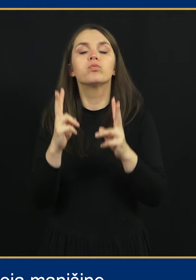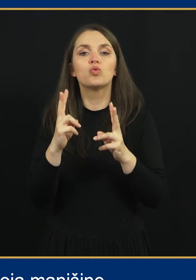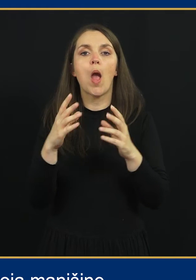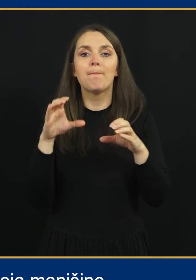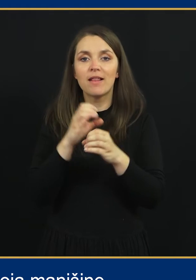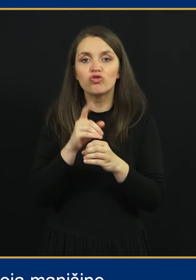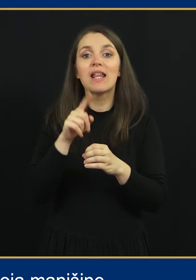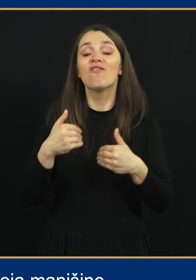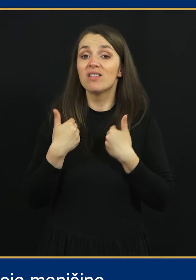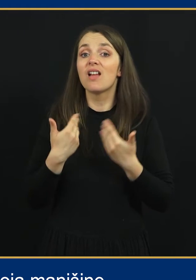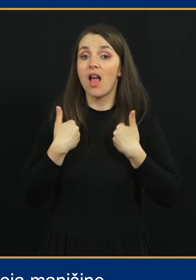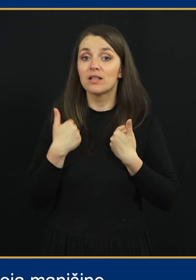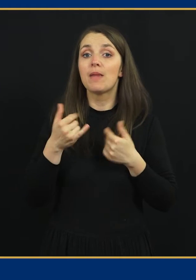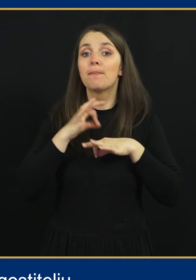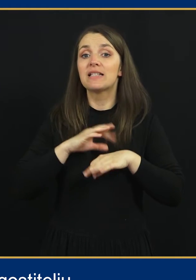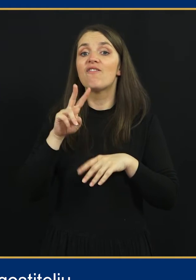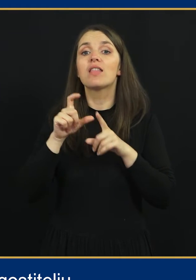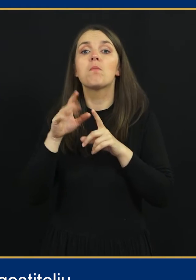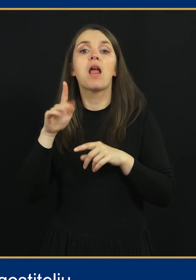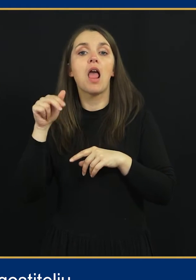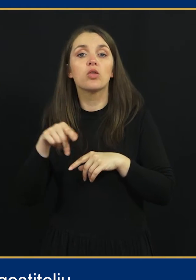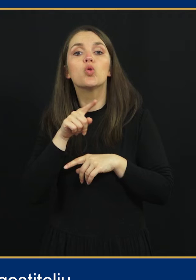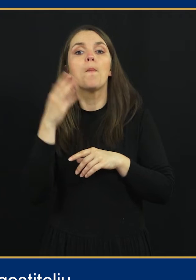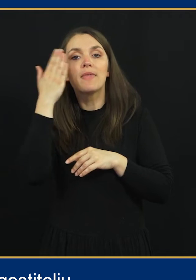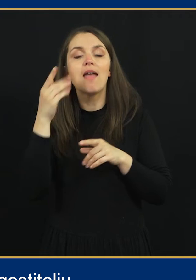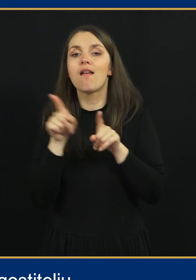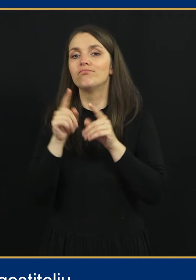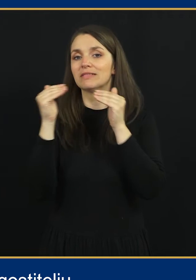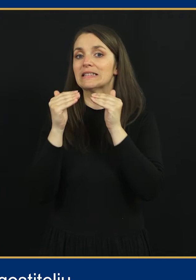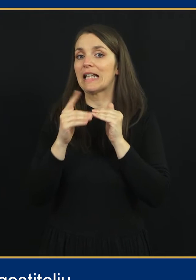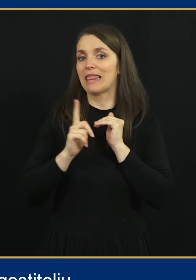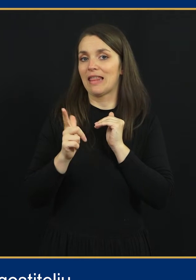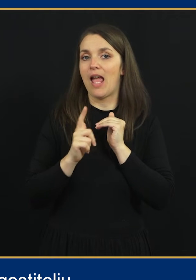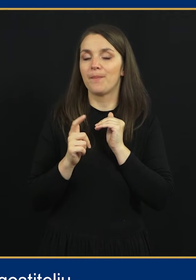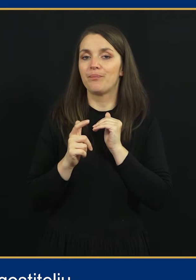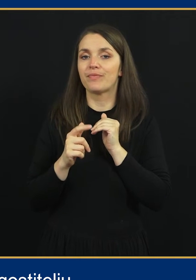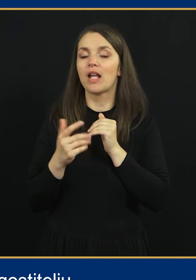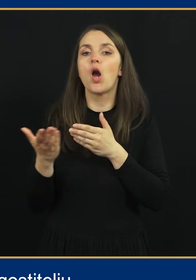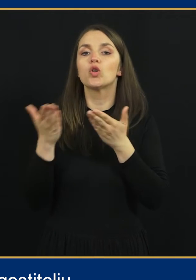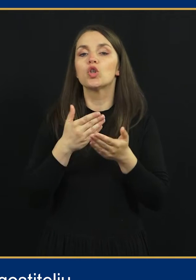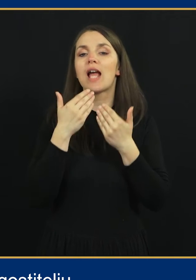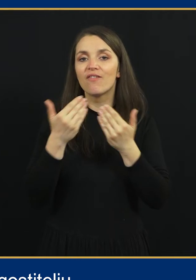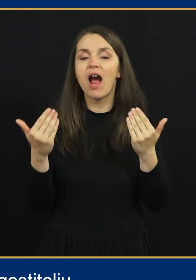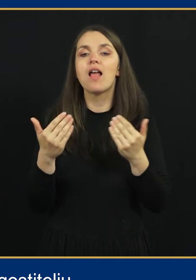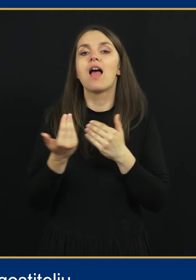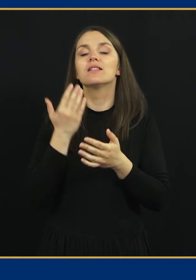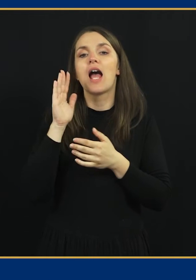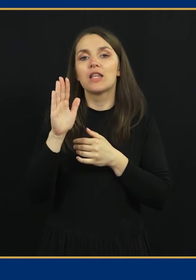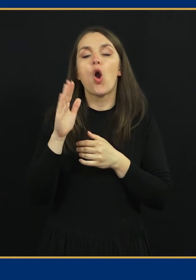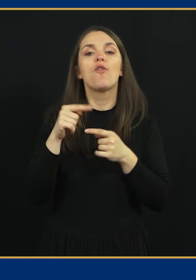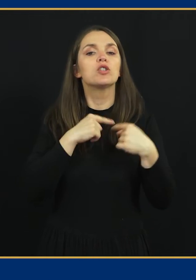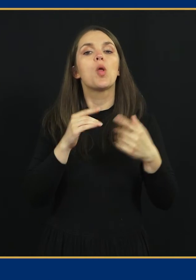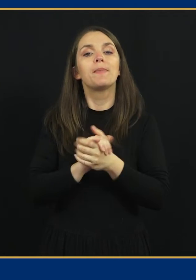in vesela sem, da predsednik Van der Bellen to mnenje deli z menoj. Se je gostitelju zahvalila za njegovo iskreno prijateljstvo